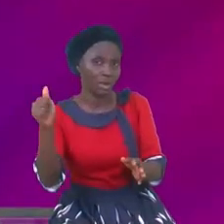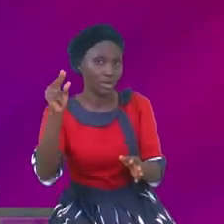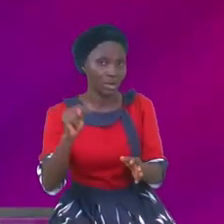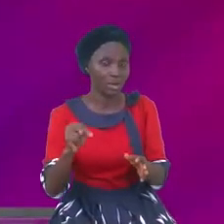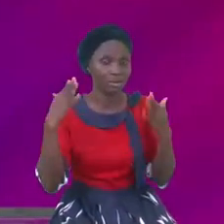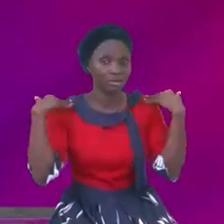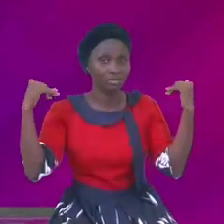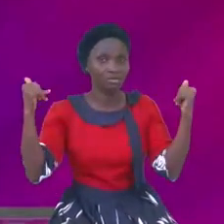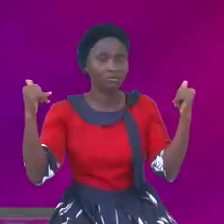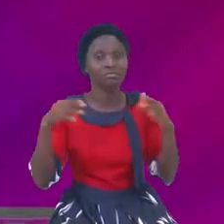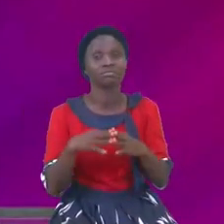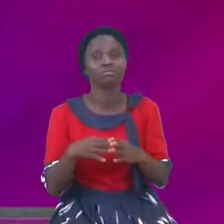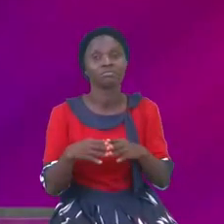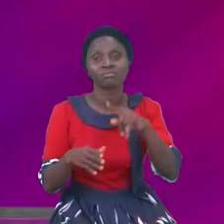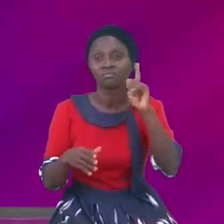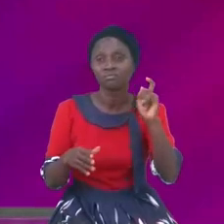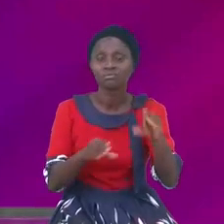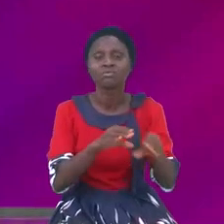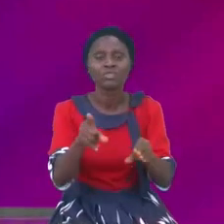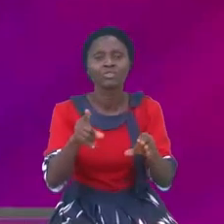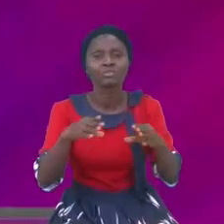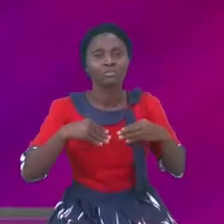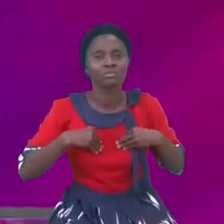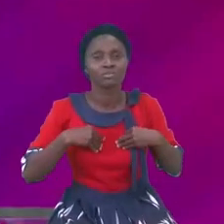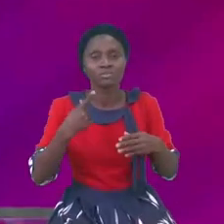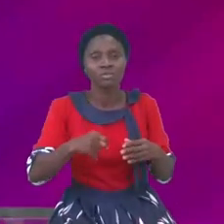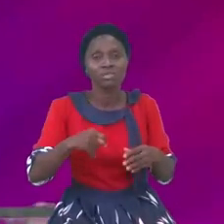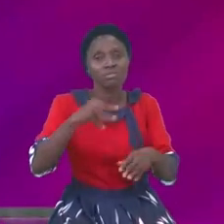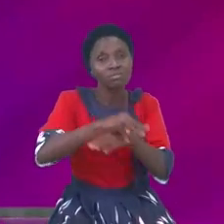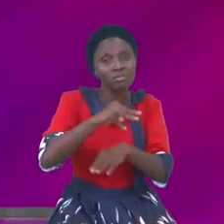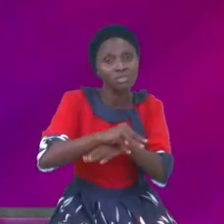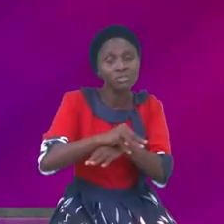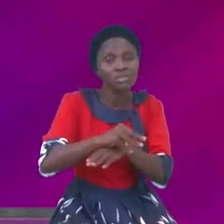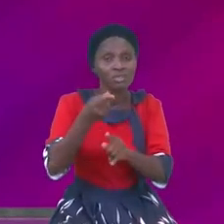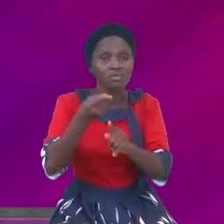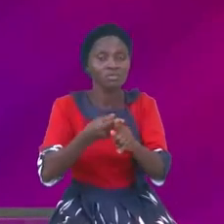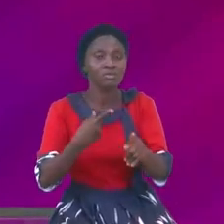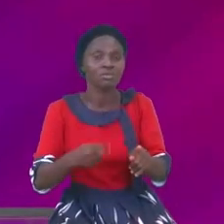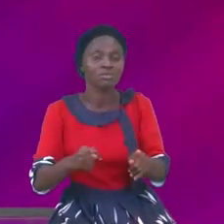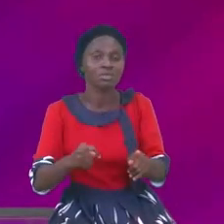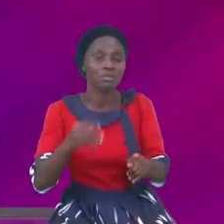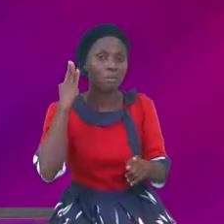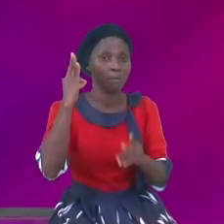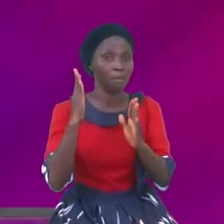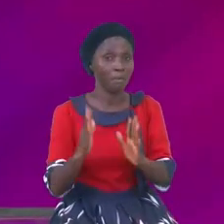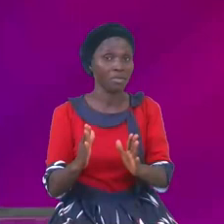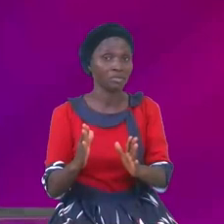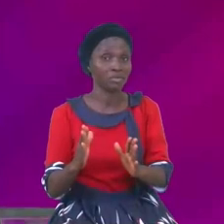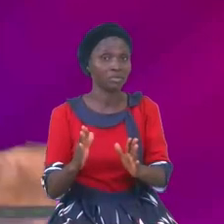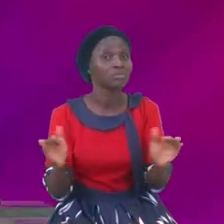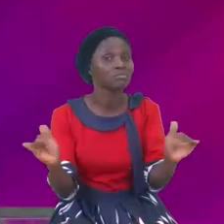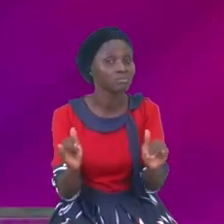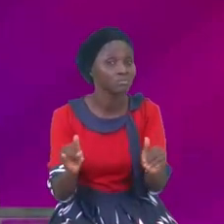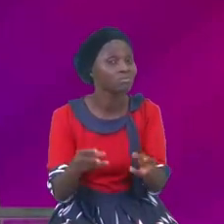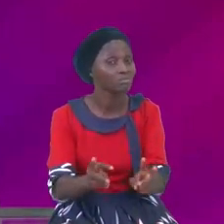recevez le message de notre Père dans le Seigneur de cette manière? Arrivez à l'étude biblique. Est-ce que vous